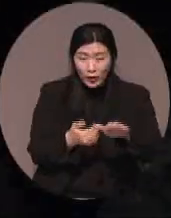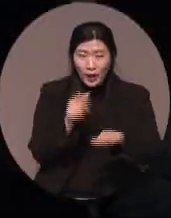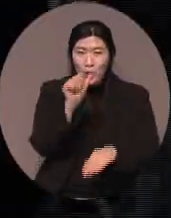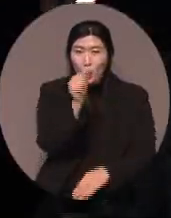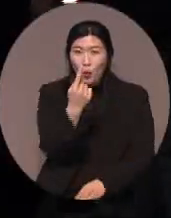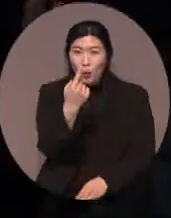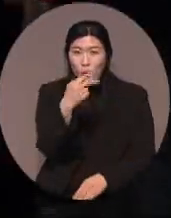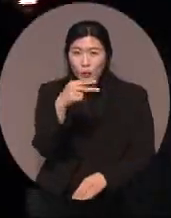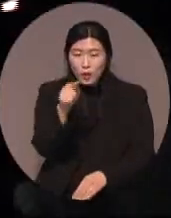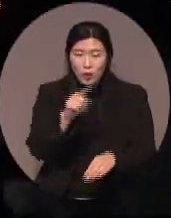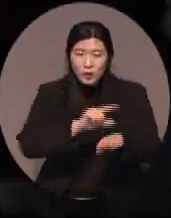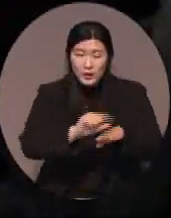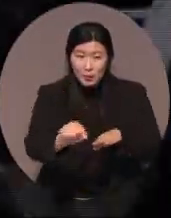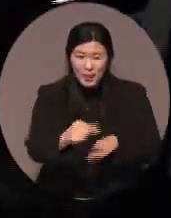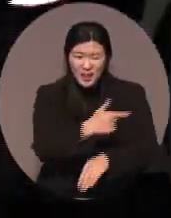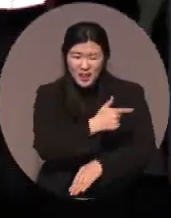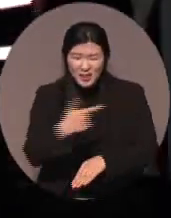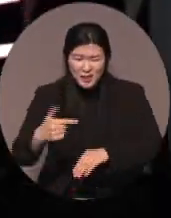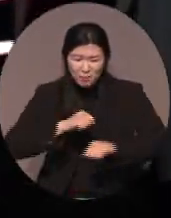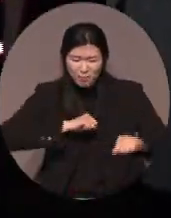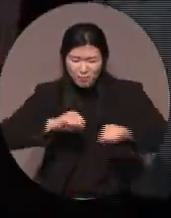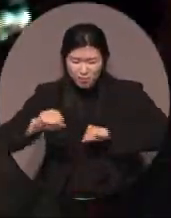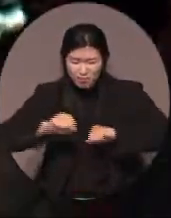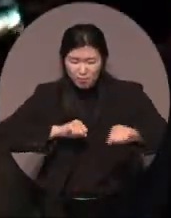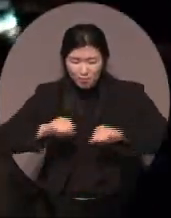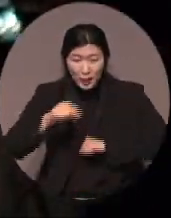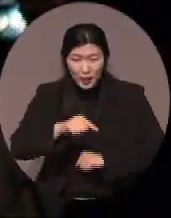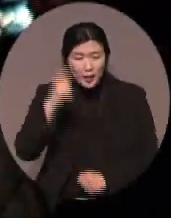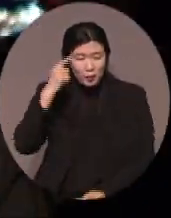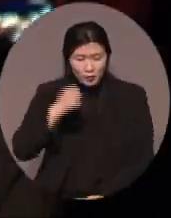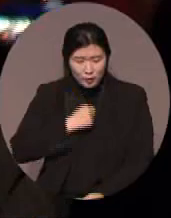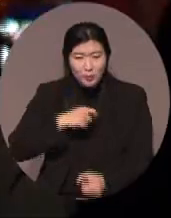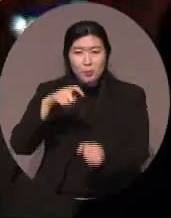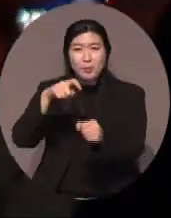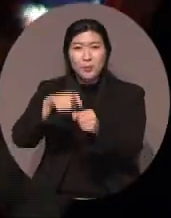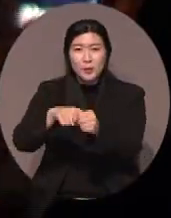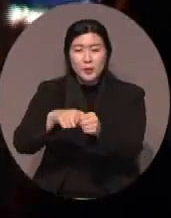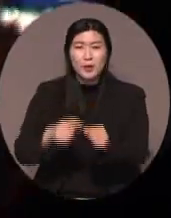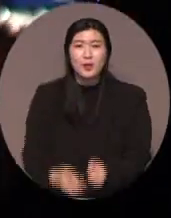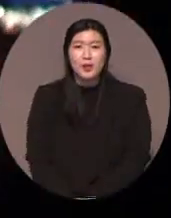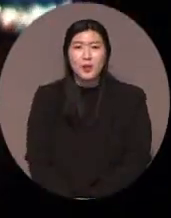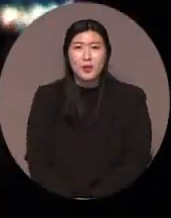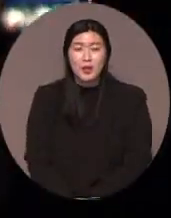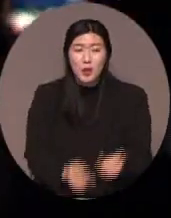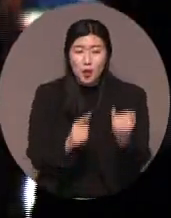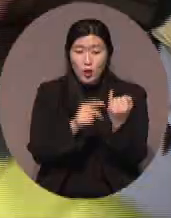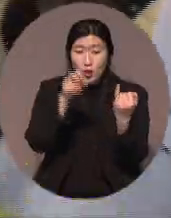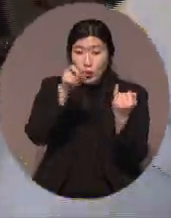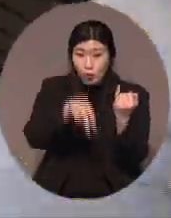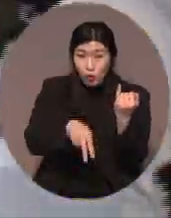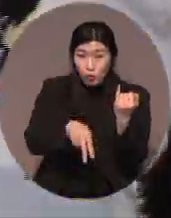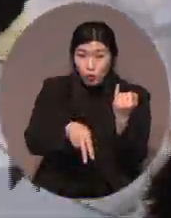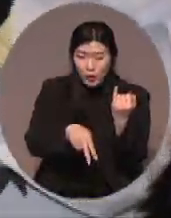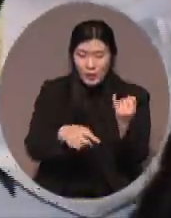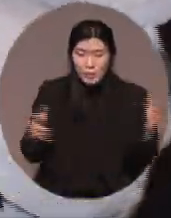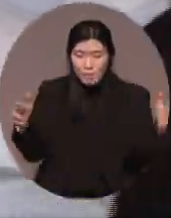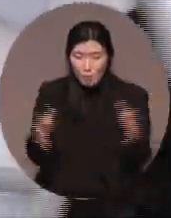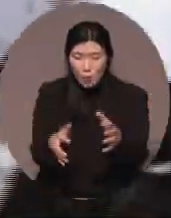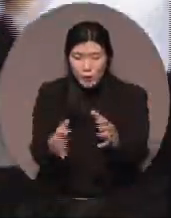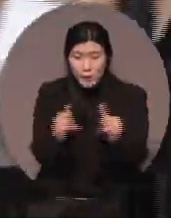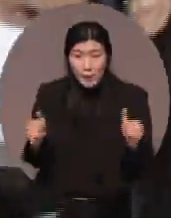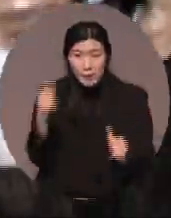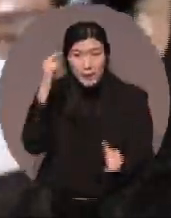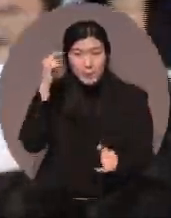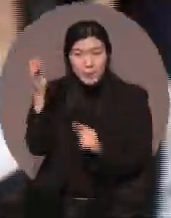호서지방 최대 규모로 진행된 아우내 독립 만세운동을 기념하기 위한 행사입니다 유관순 열사가 아우내장터에 모인 사람들에게